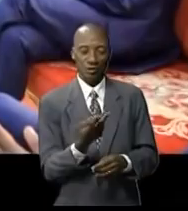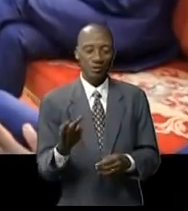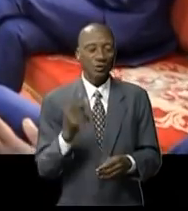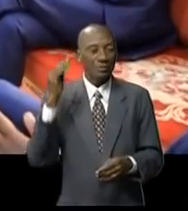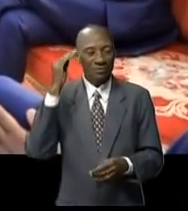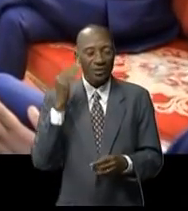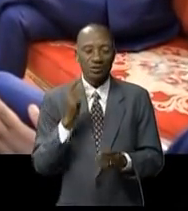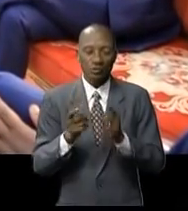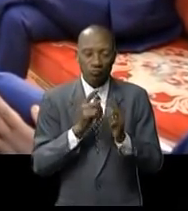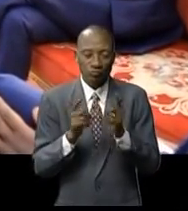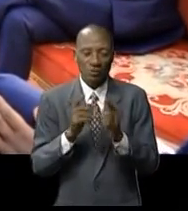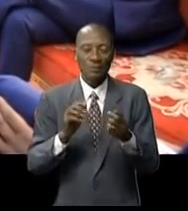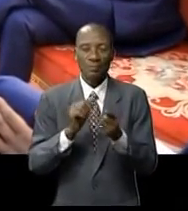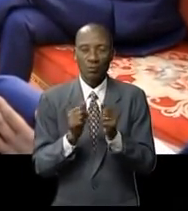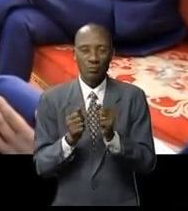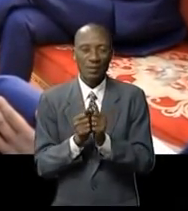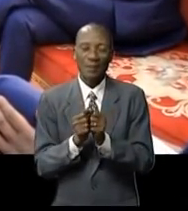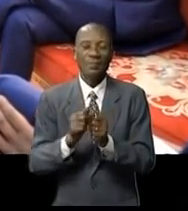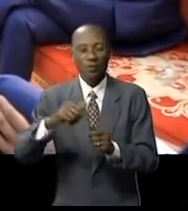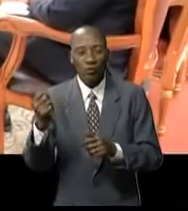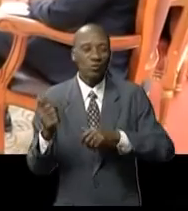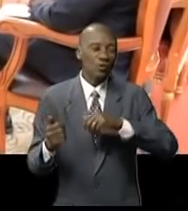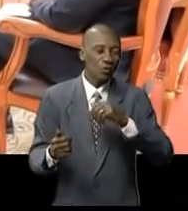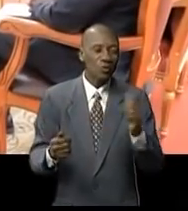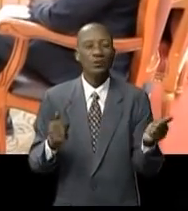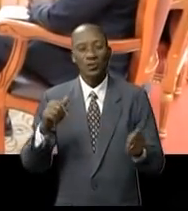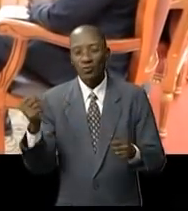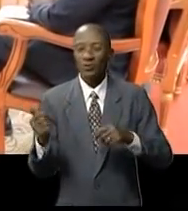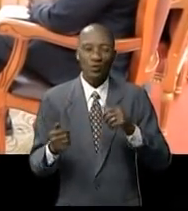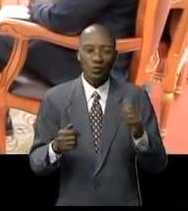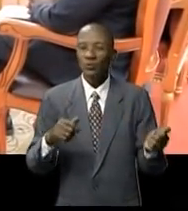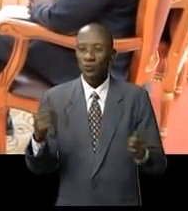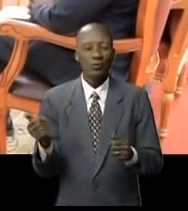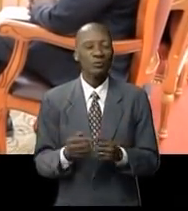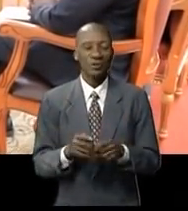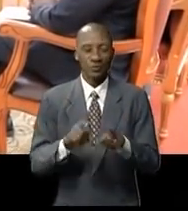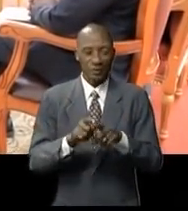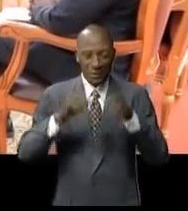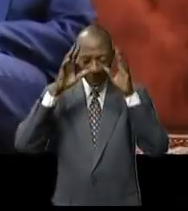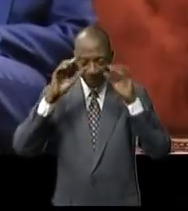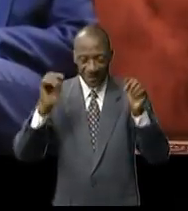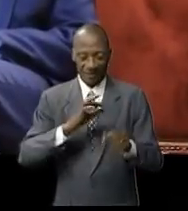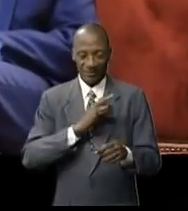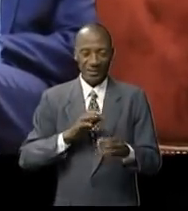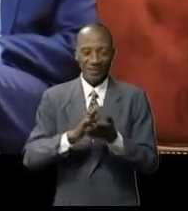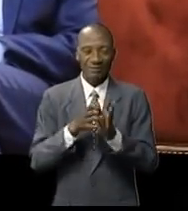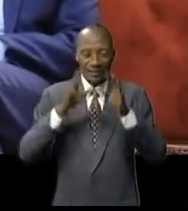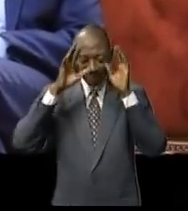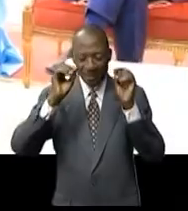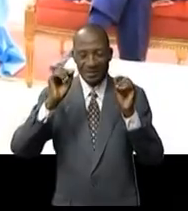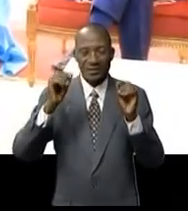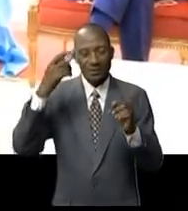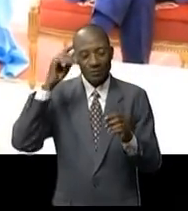également abordé les sujets d'intérêt commun et la présidence de la RDC à l'Union africaine. Les deux États entretiennent des